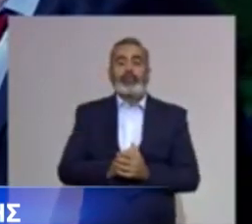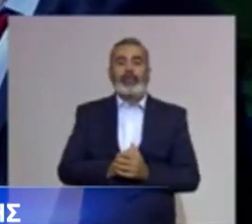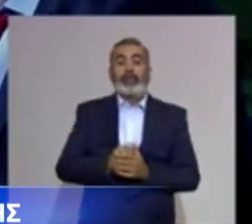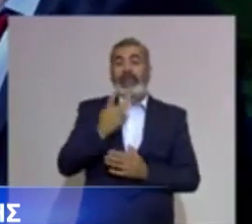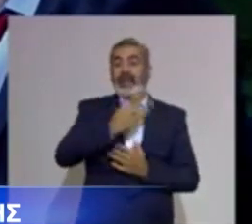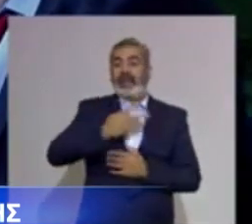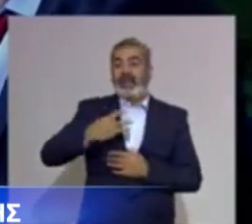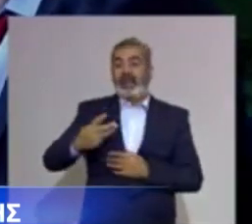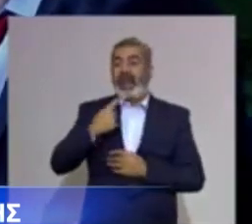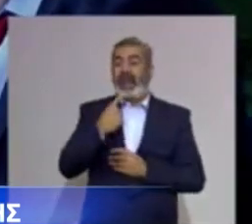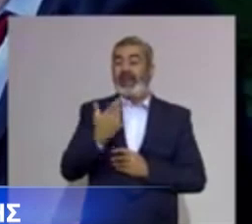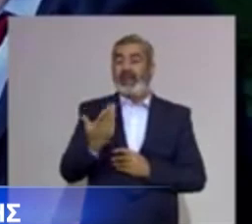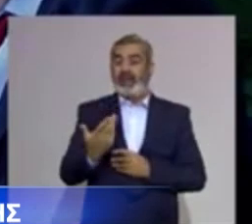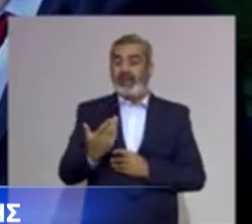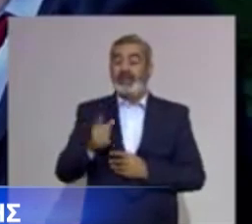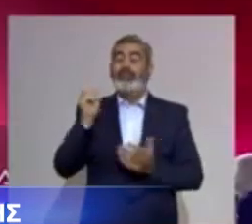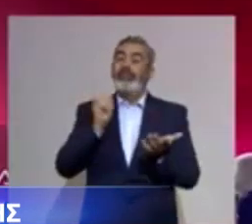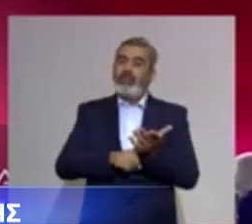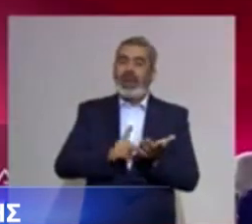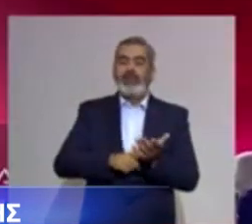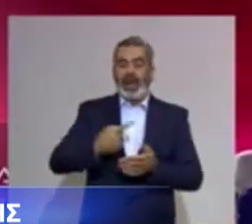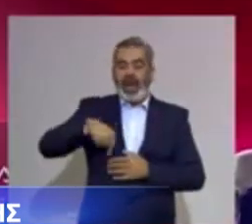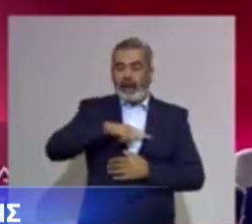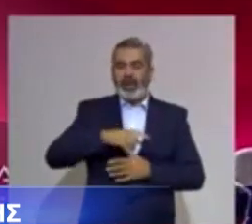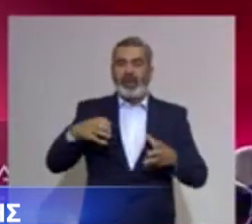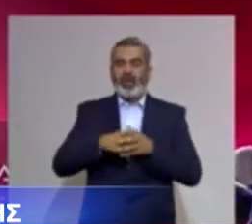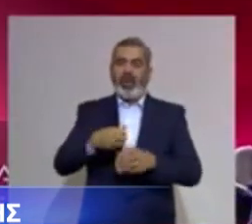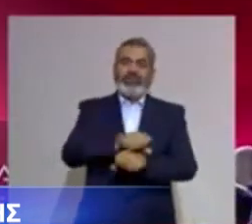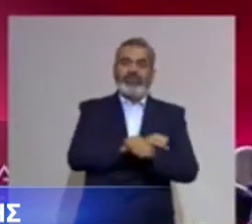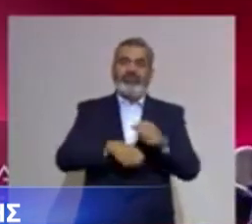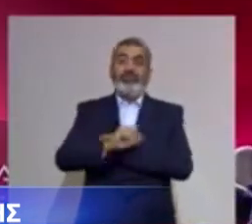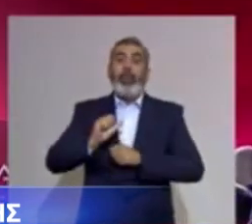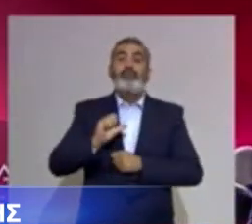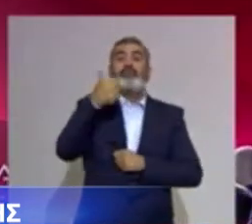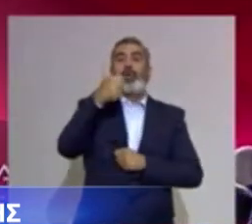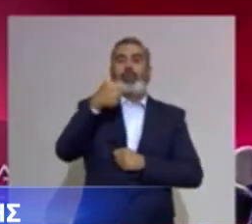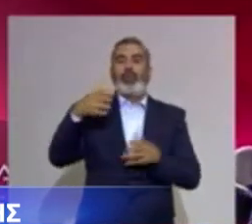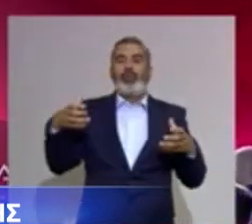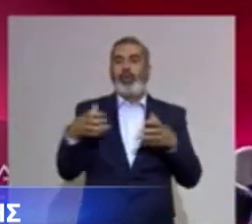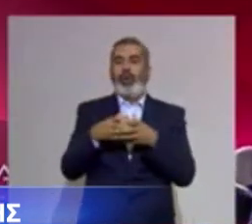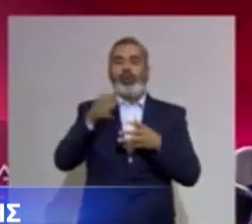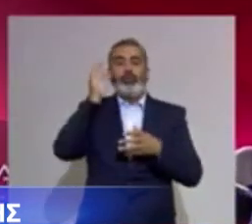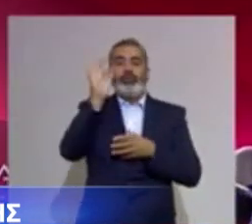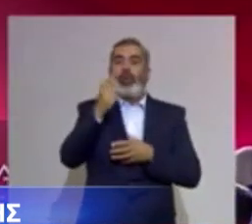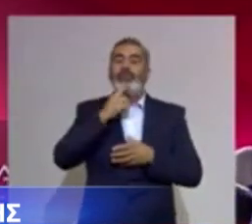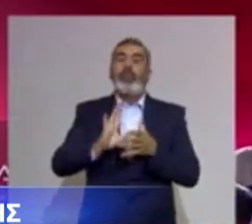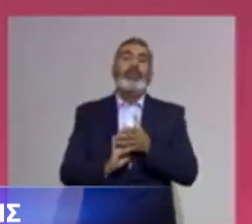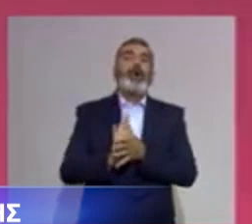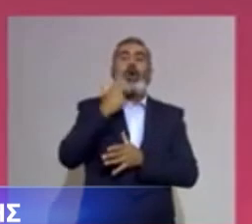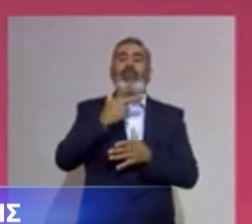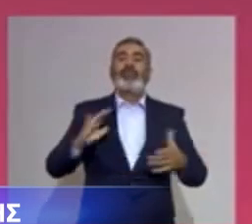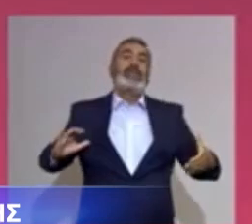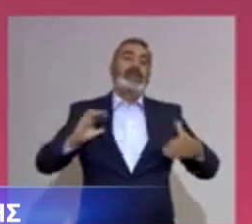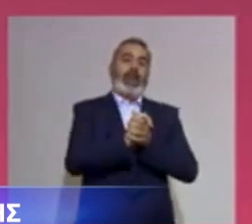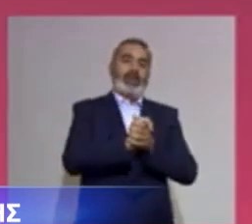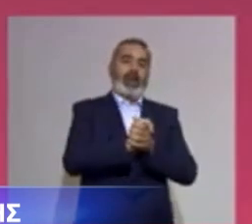ΣΥΡΙΖΑ οφείλει να είναι η κινητήρια και ηγέτιδα δύναμη για τη δημιουργία μιας προοδευτικής εκλογικής